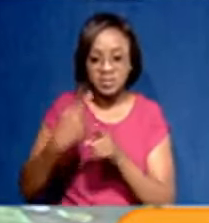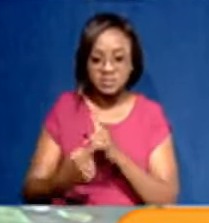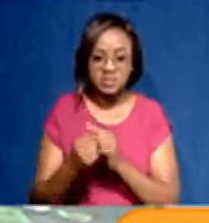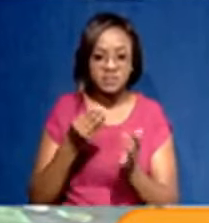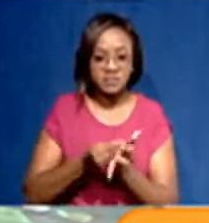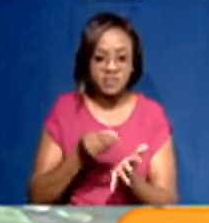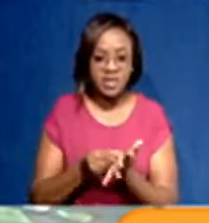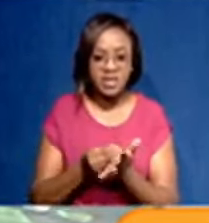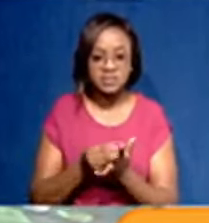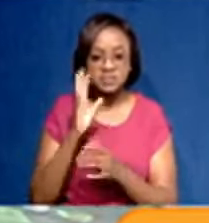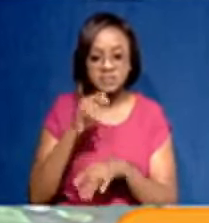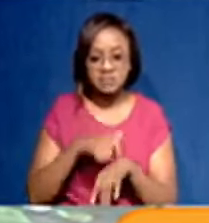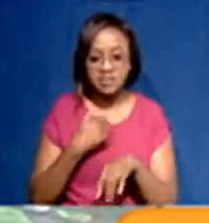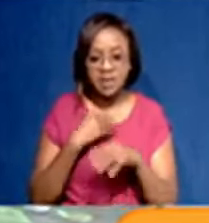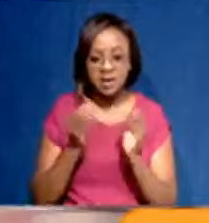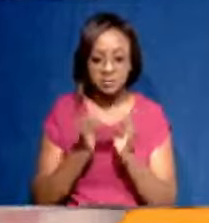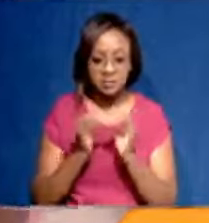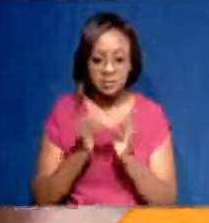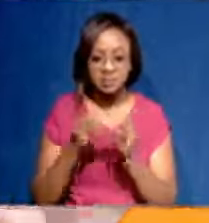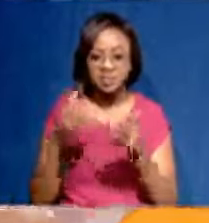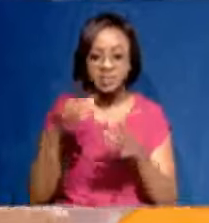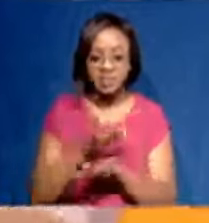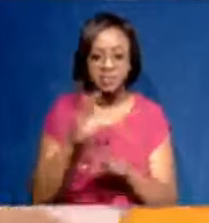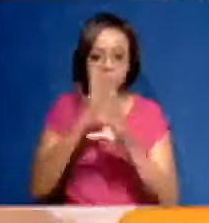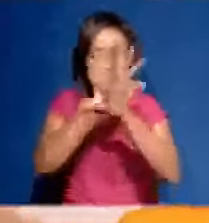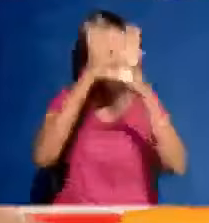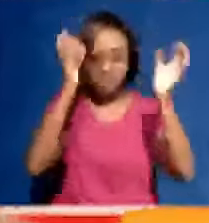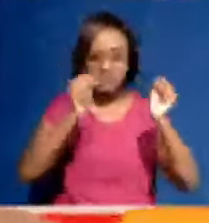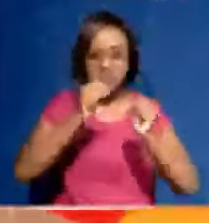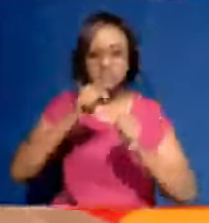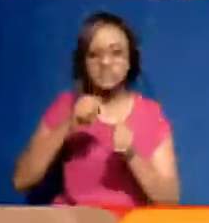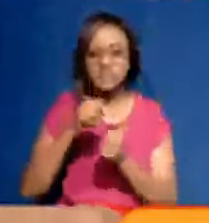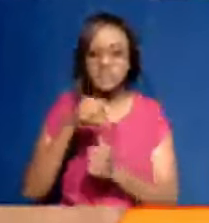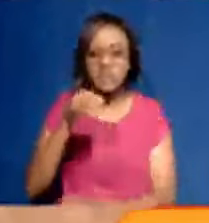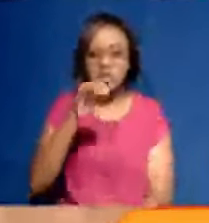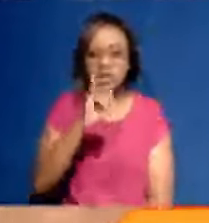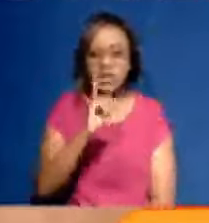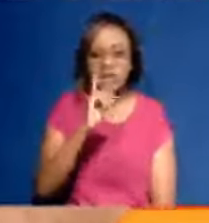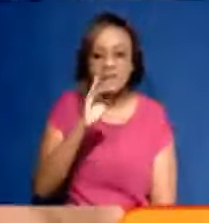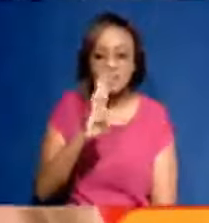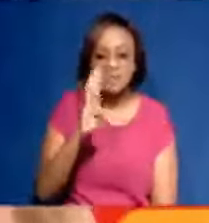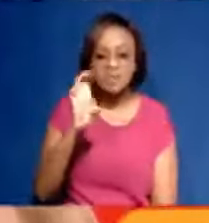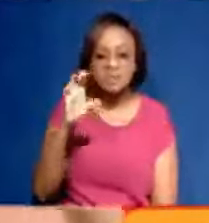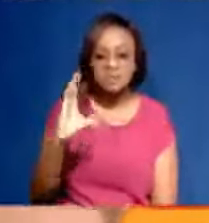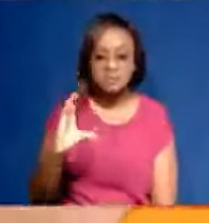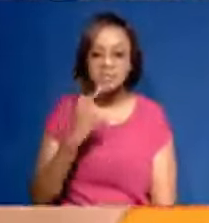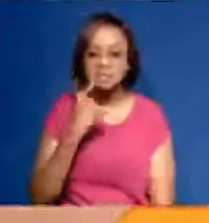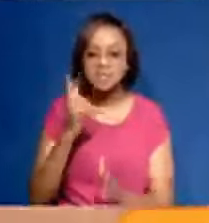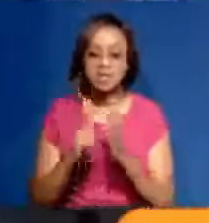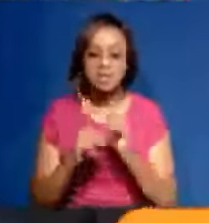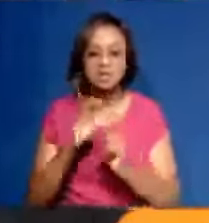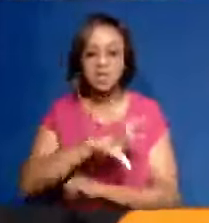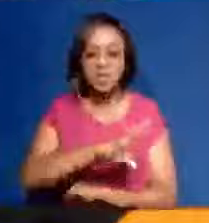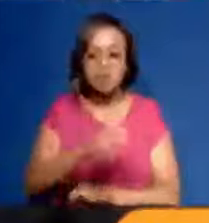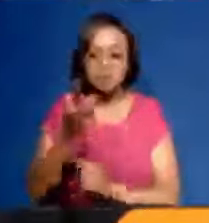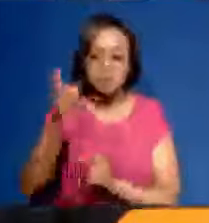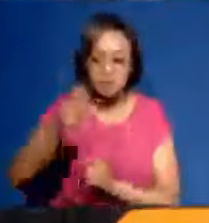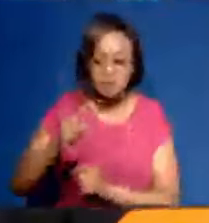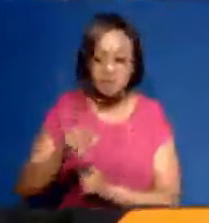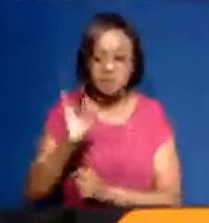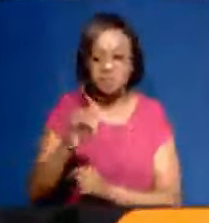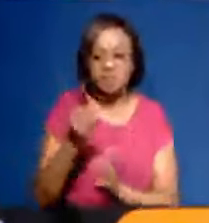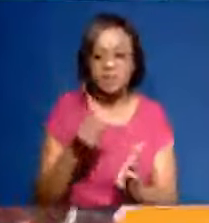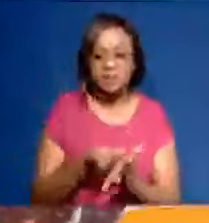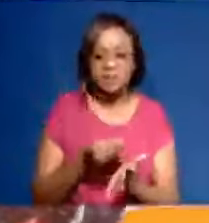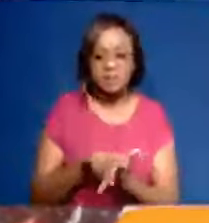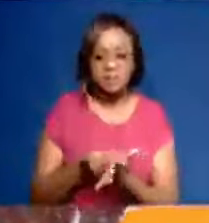Katika mkutano na naibu wa rais chini ya baraza la IBEC, magavana wanasema kwamba kaunti zinahitaji fedha hizo